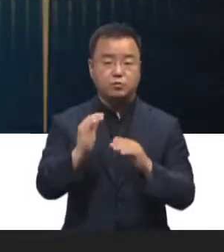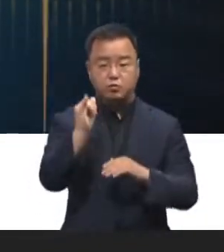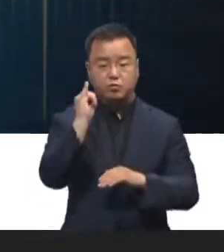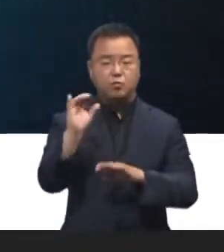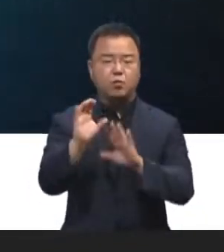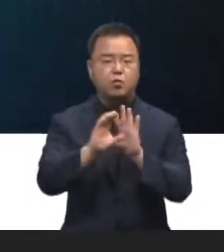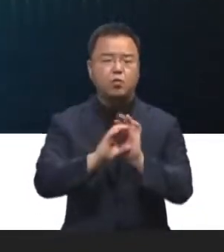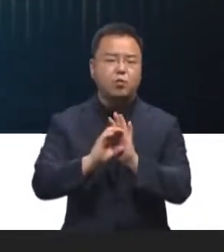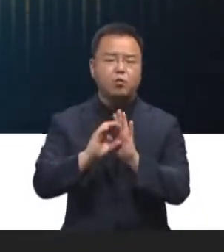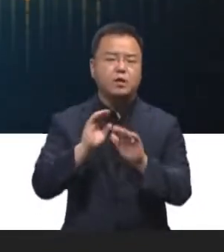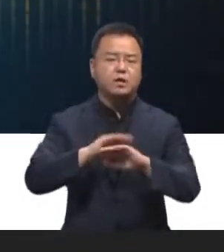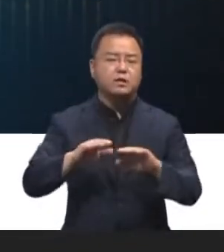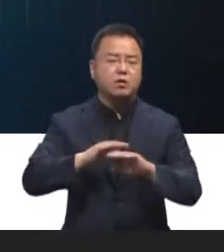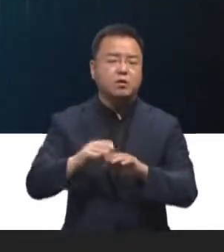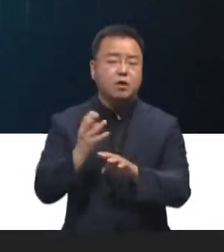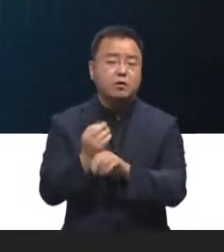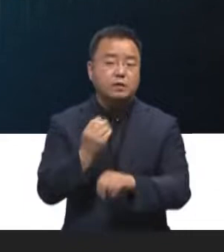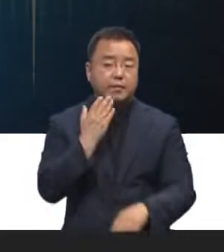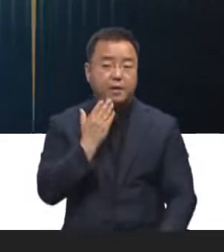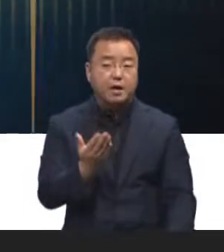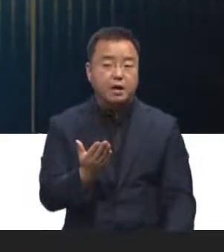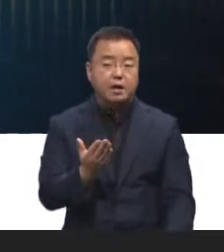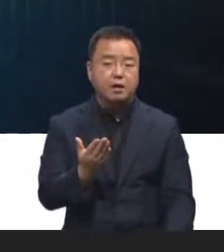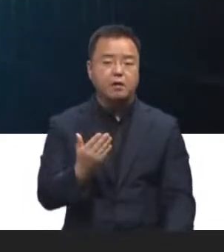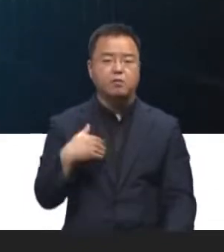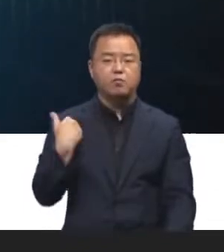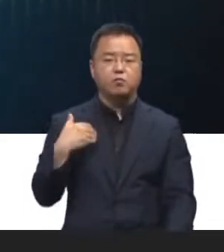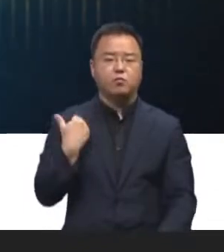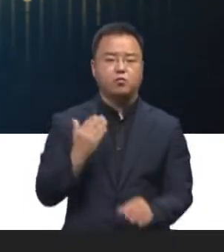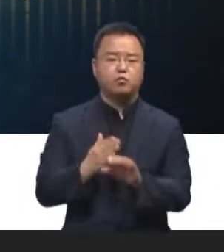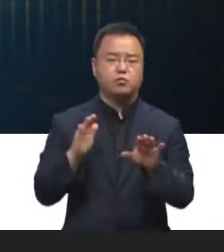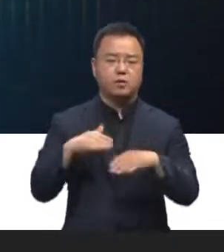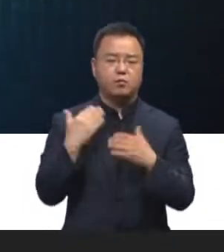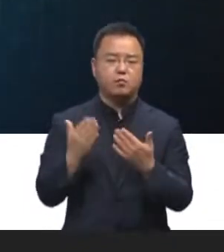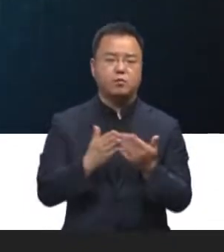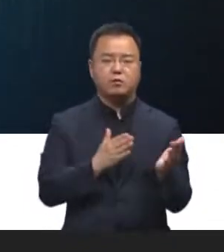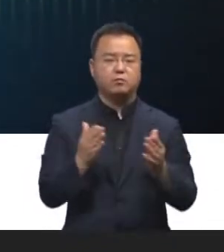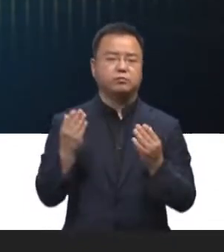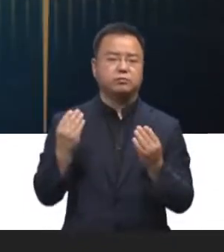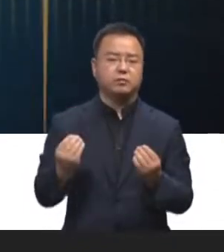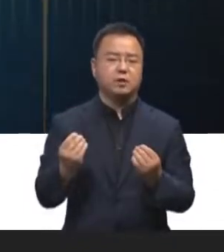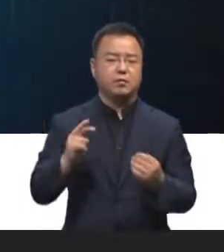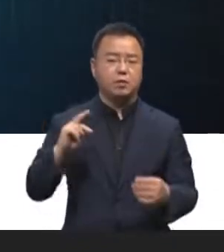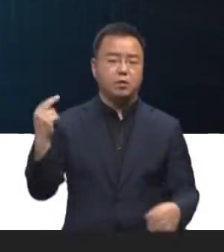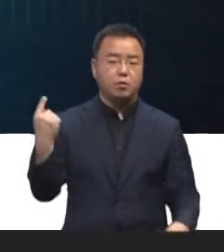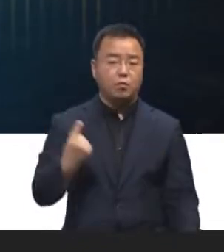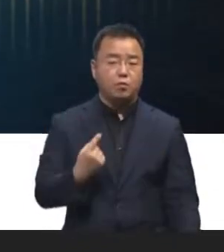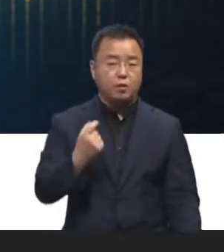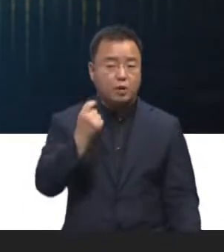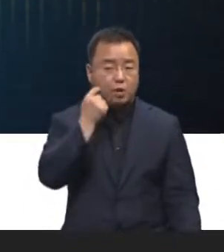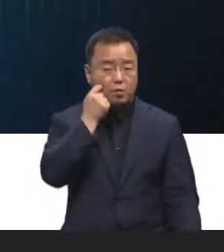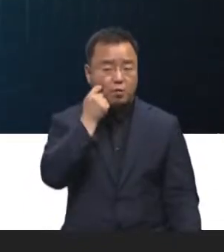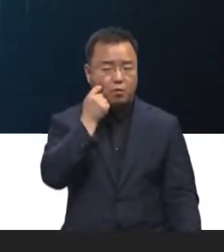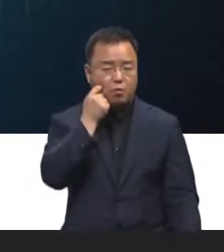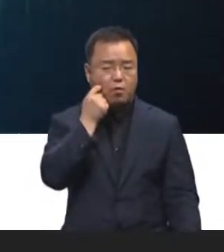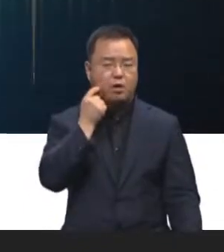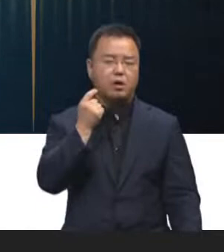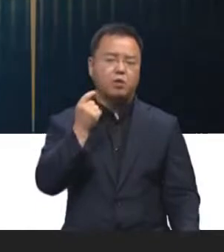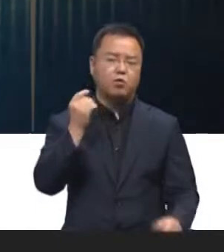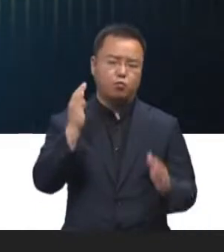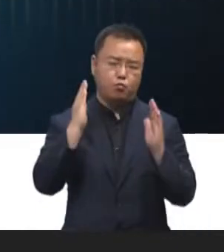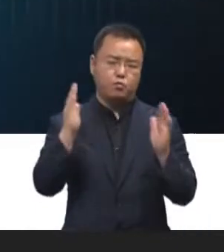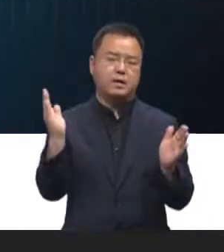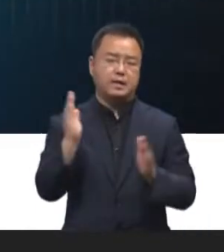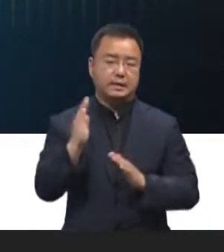해결이 될지도 모르는 상황에서 이를 다 정리하고 줄어 올 수도 없고 좀 유학생 이라는 이유로 곡인데